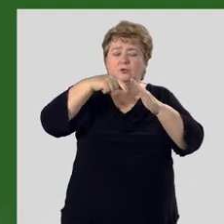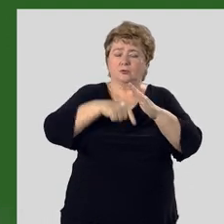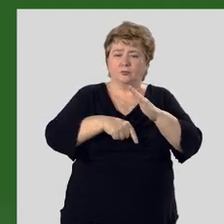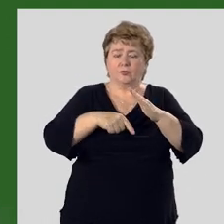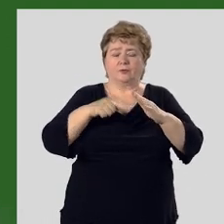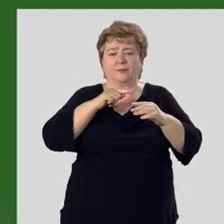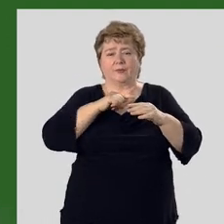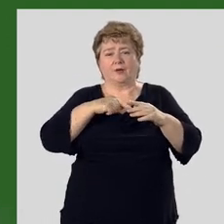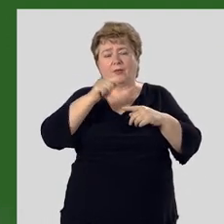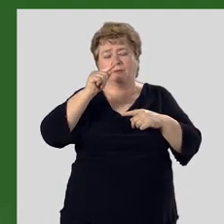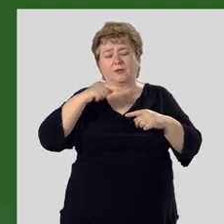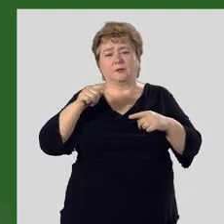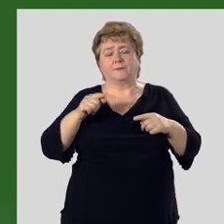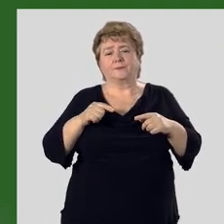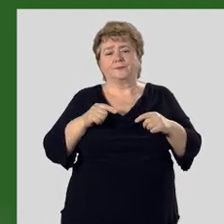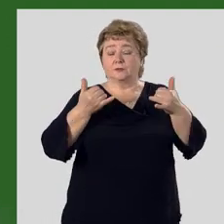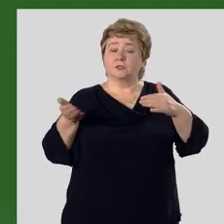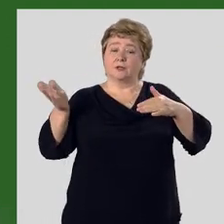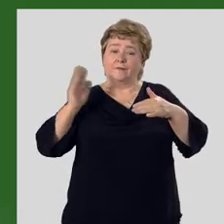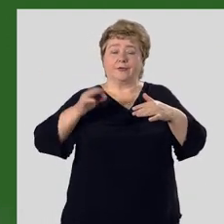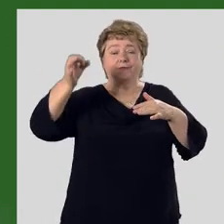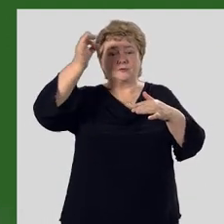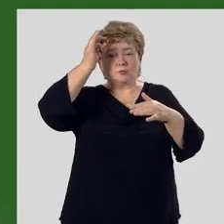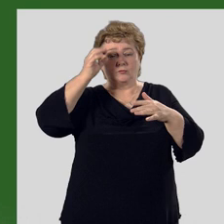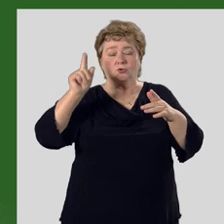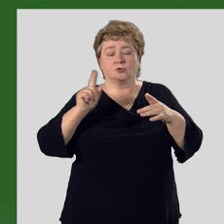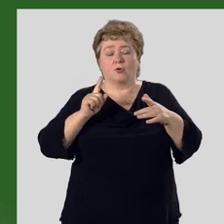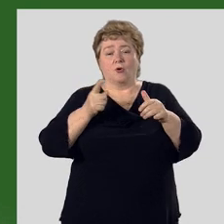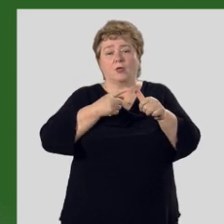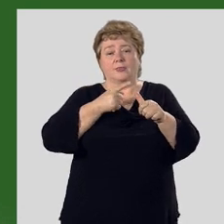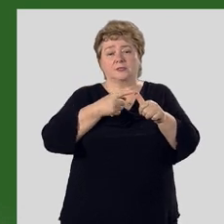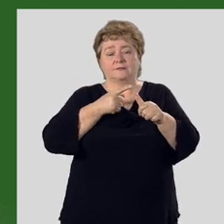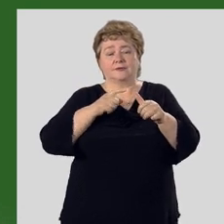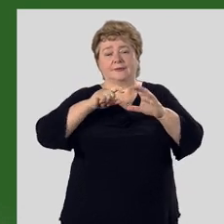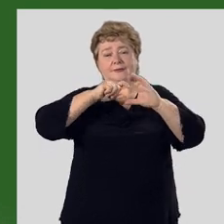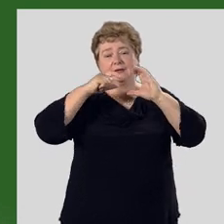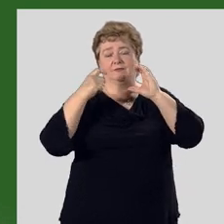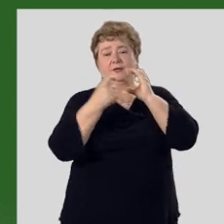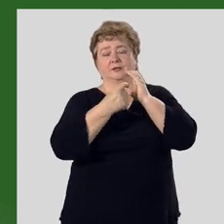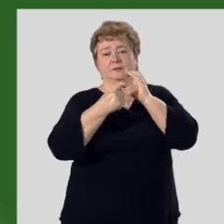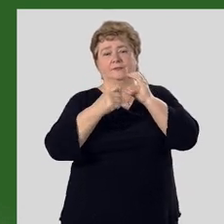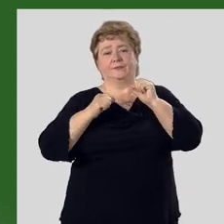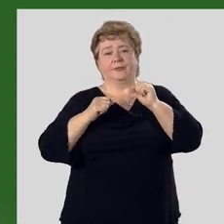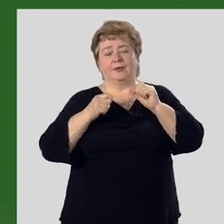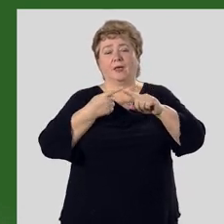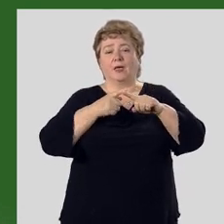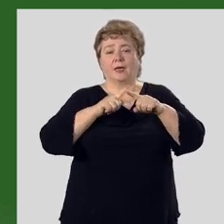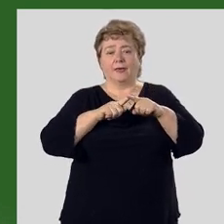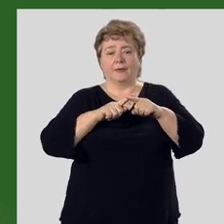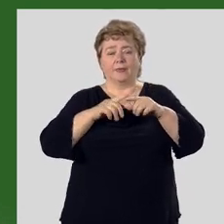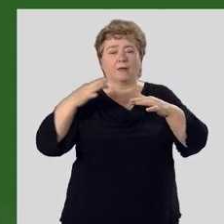глубин. А сейчас давайте вспомним, что называют экватором.